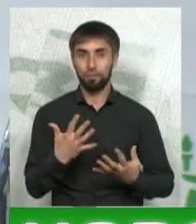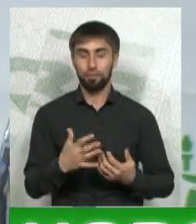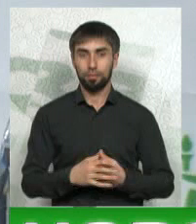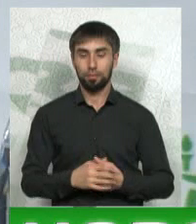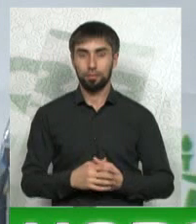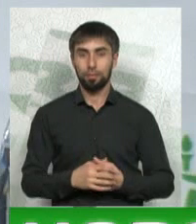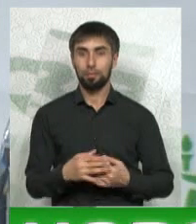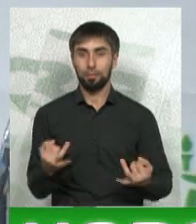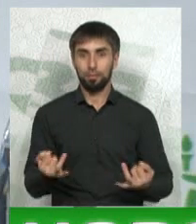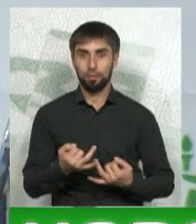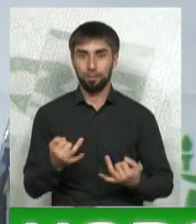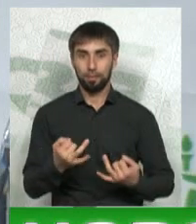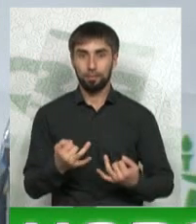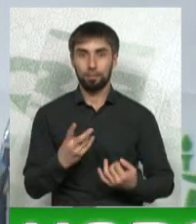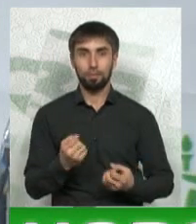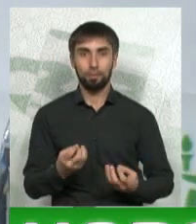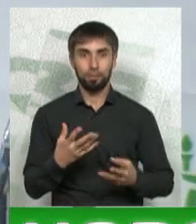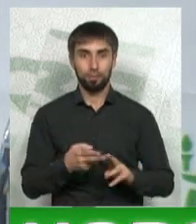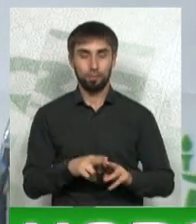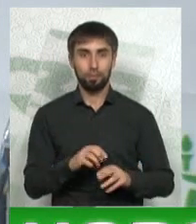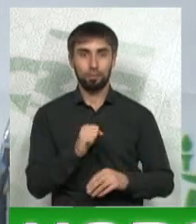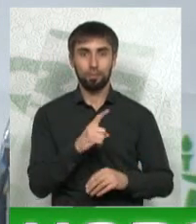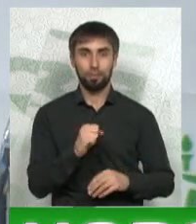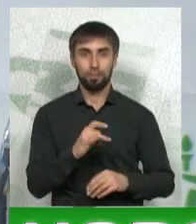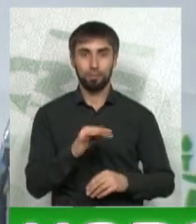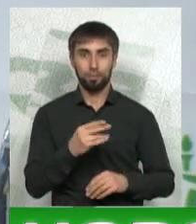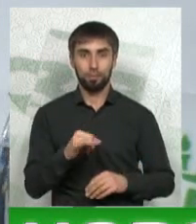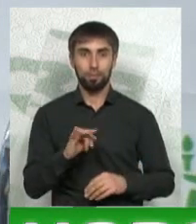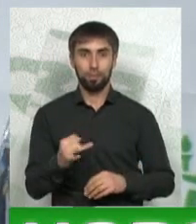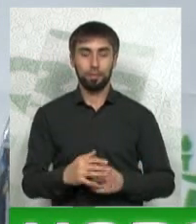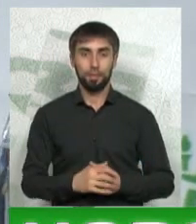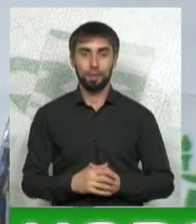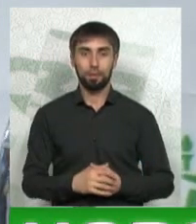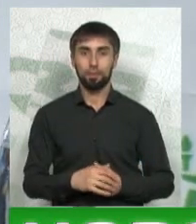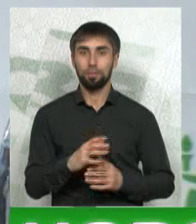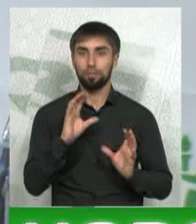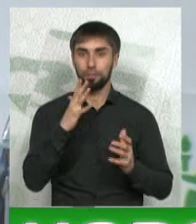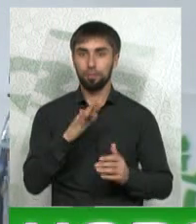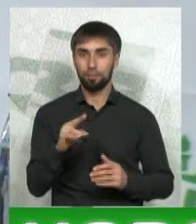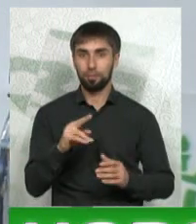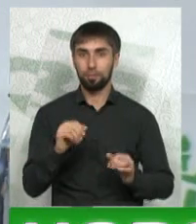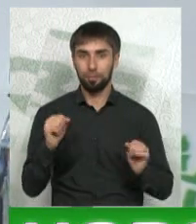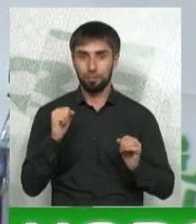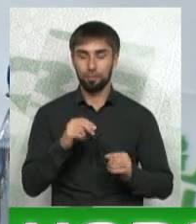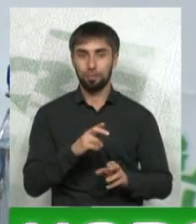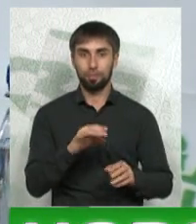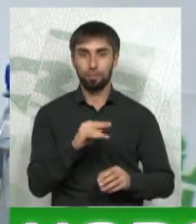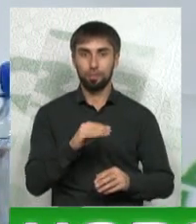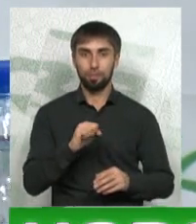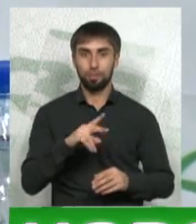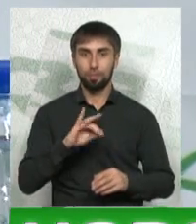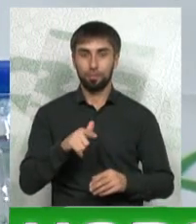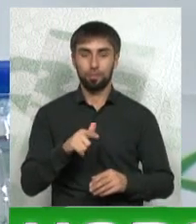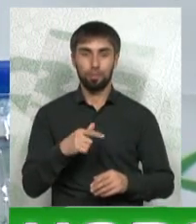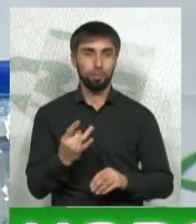насколько интересный, насколько азартный и серьезный вид спорта биджампинг. Впервые